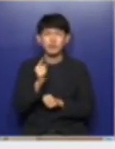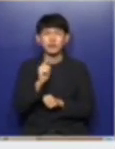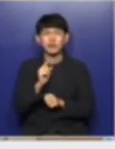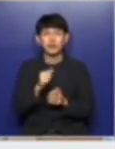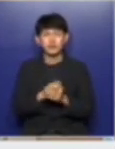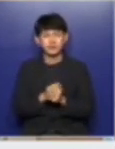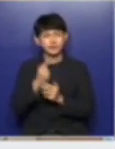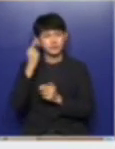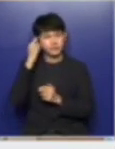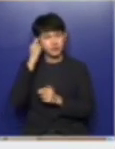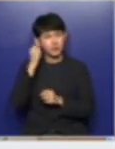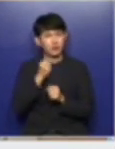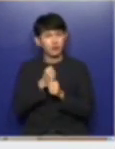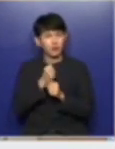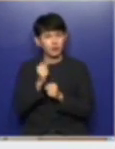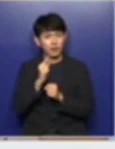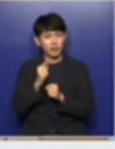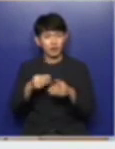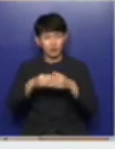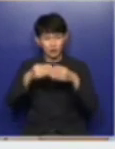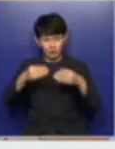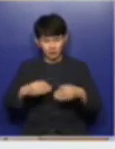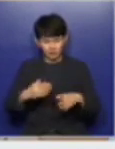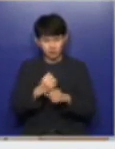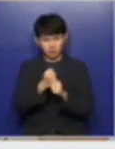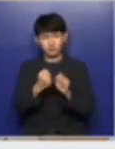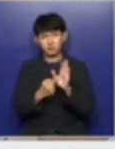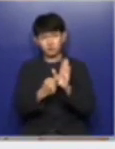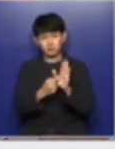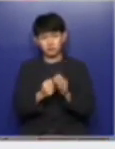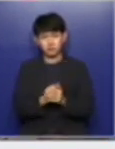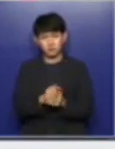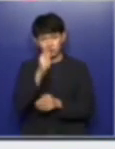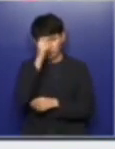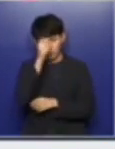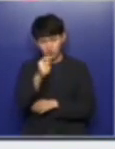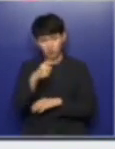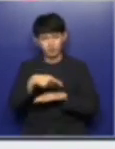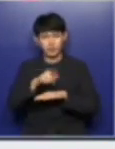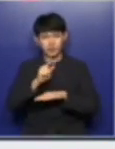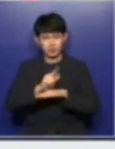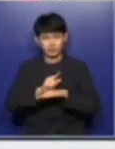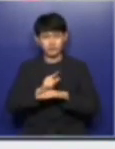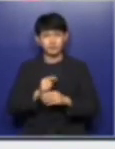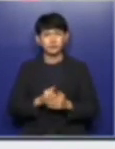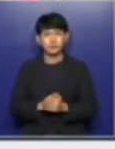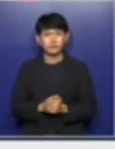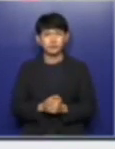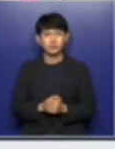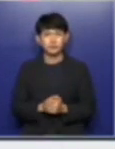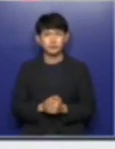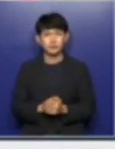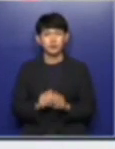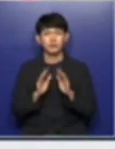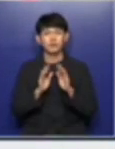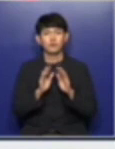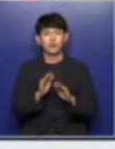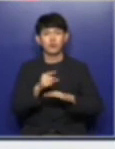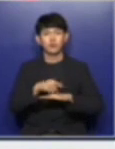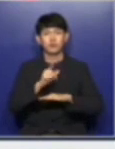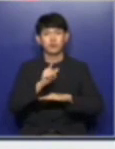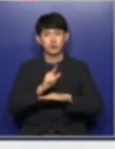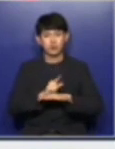มีปรากฏอยู่ในเล่มรายงานก็ด้วยความเคารพท่านประธานครับฝากท่านประธานไป